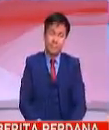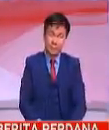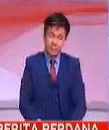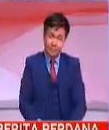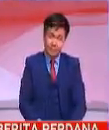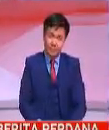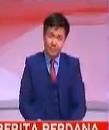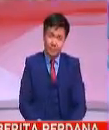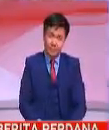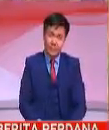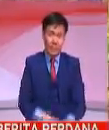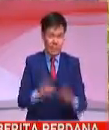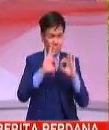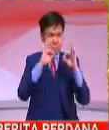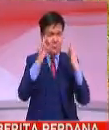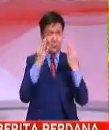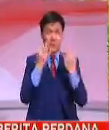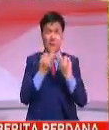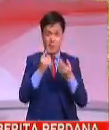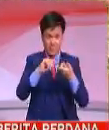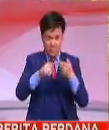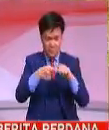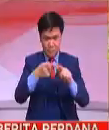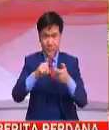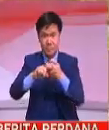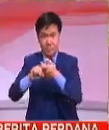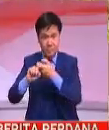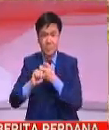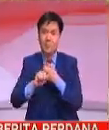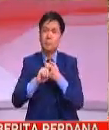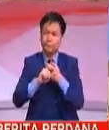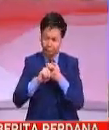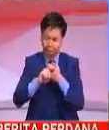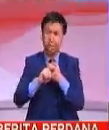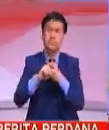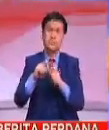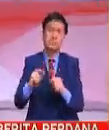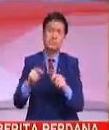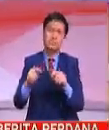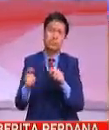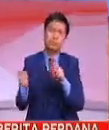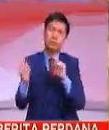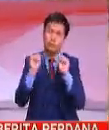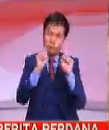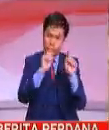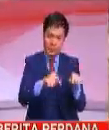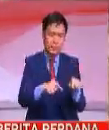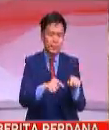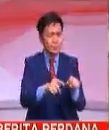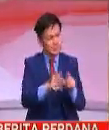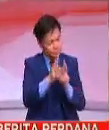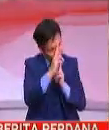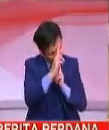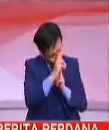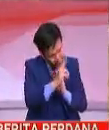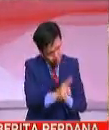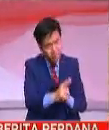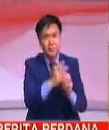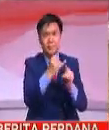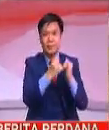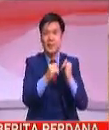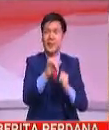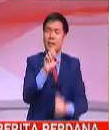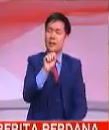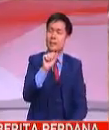Selain keluarga, beberapa teman rapat dan rakan seperjuangan turut hadir untuk memberikan penghormatan yang terakhir, antaranya komposer